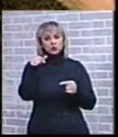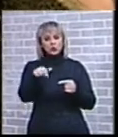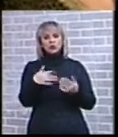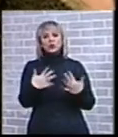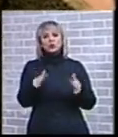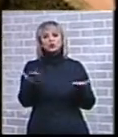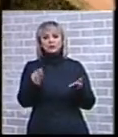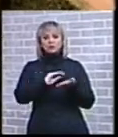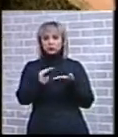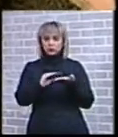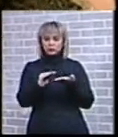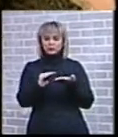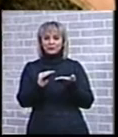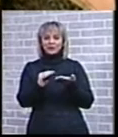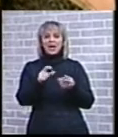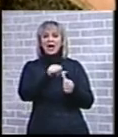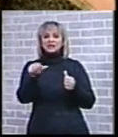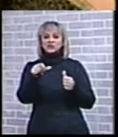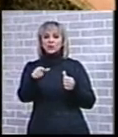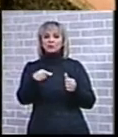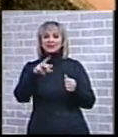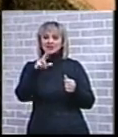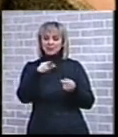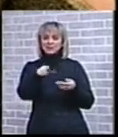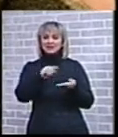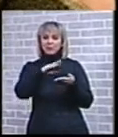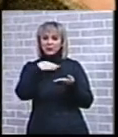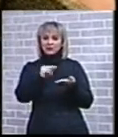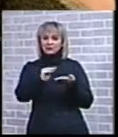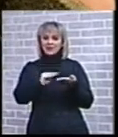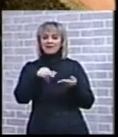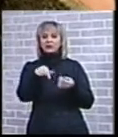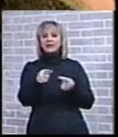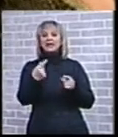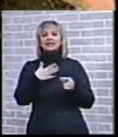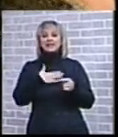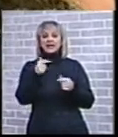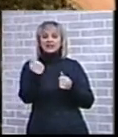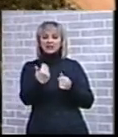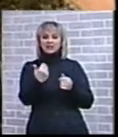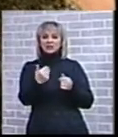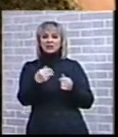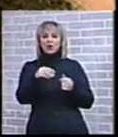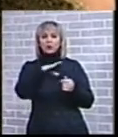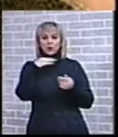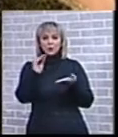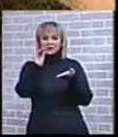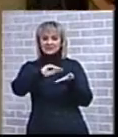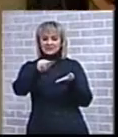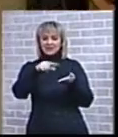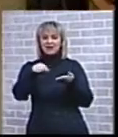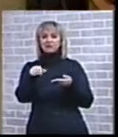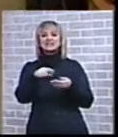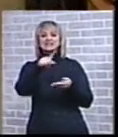увы, пишу. Особенно грешу запятыми. Вот, я их в изобилии ставлю.